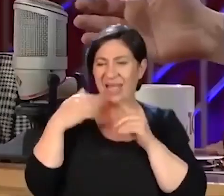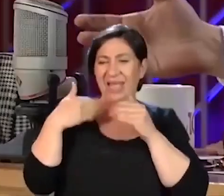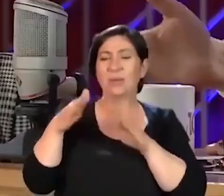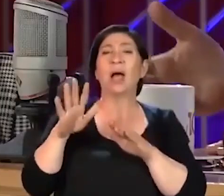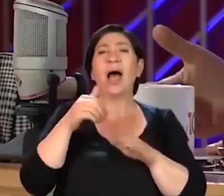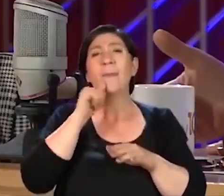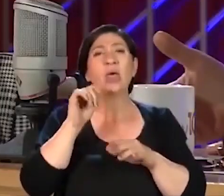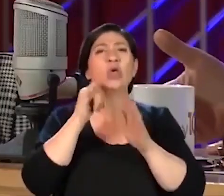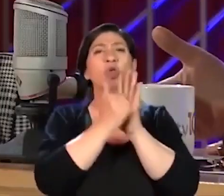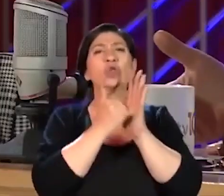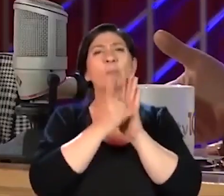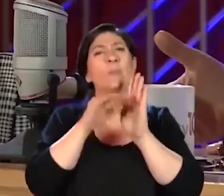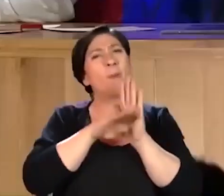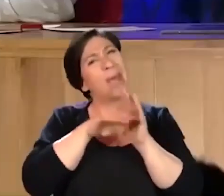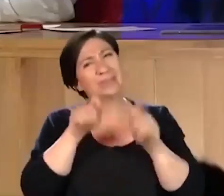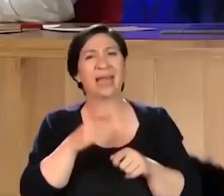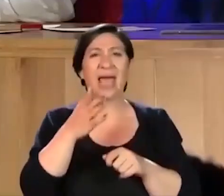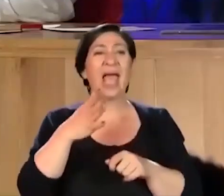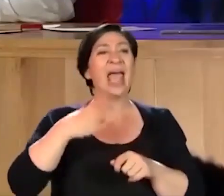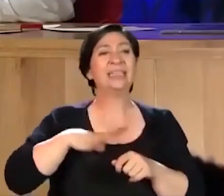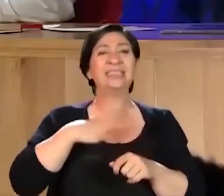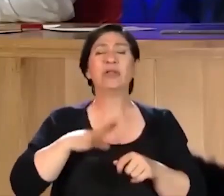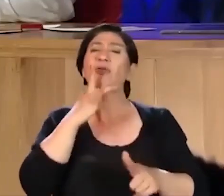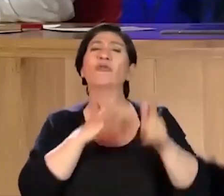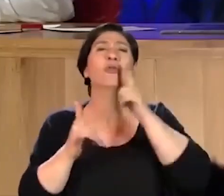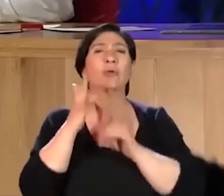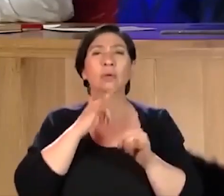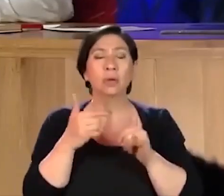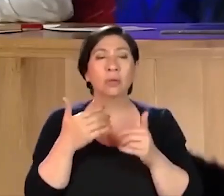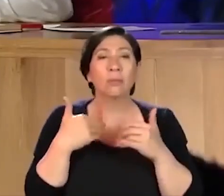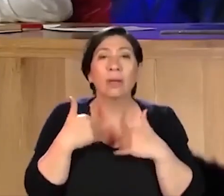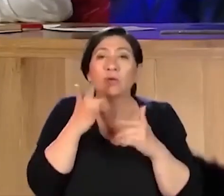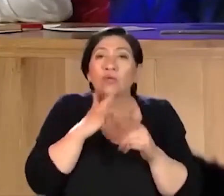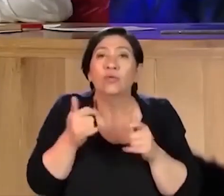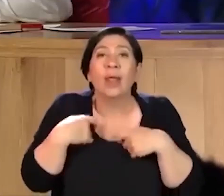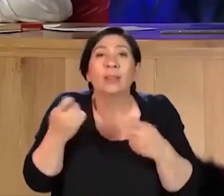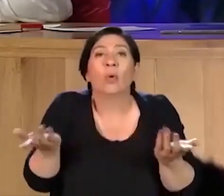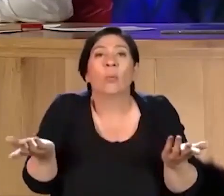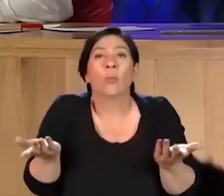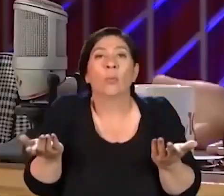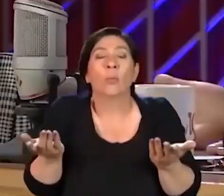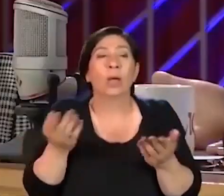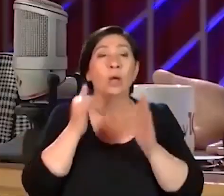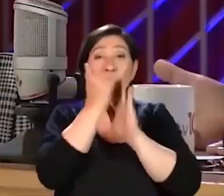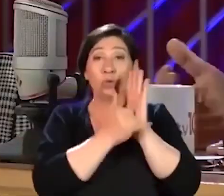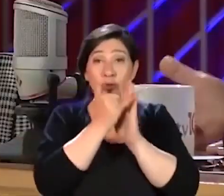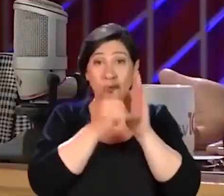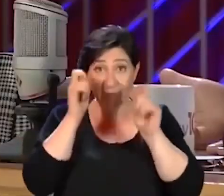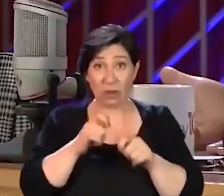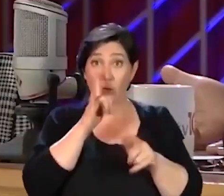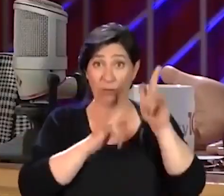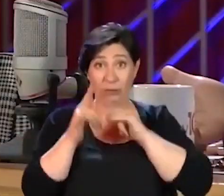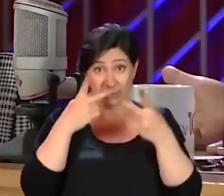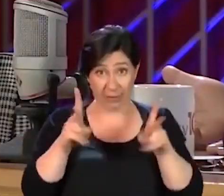içerisinde. Abi YouTube programı yapsana. İstediğin kadar küfredersin. Ya ben küfretmiyorum ki. Yani YouTube programı yapınca